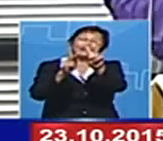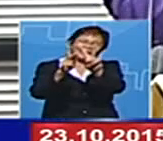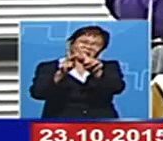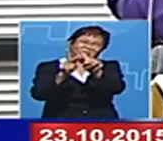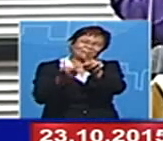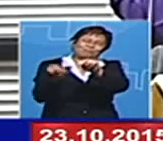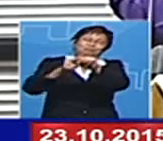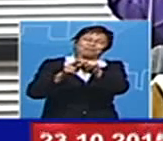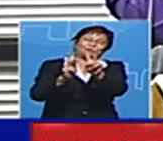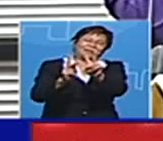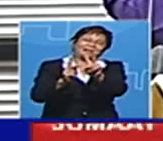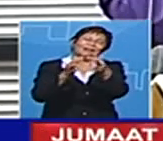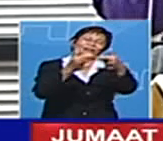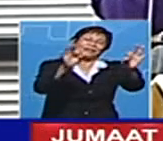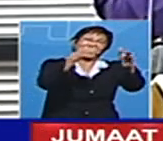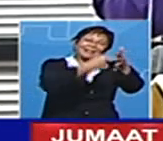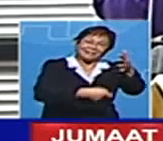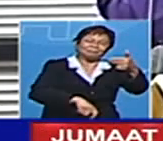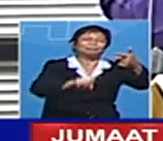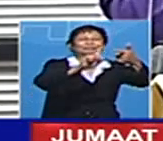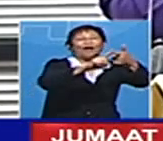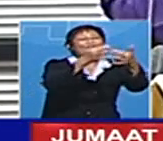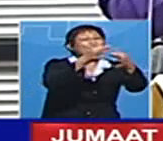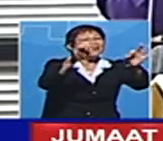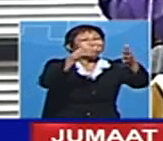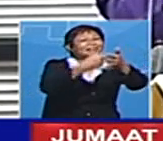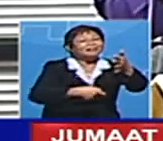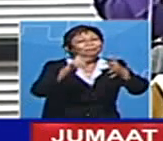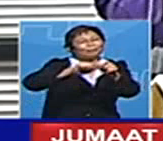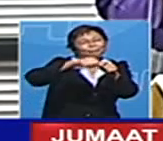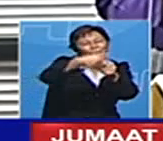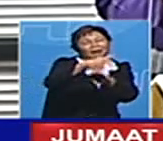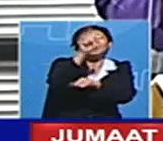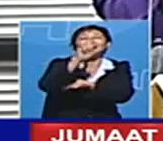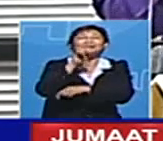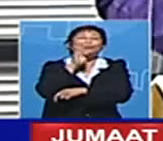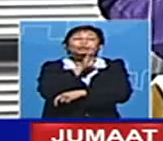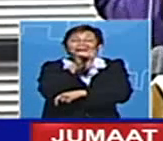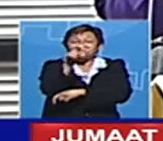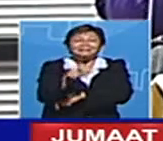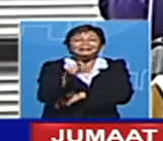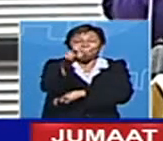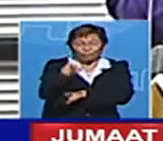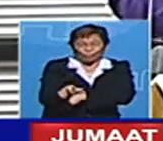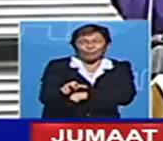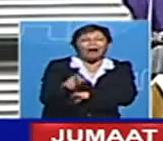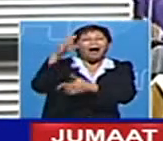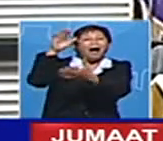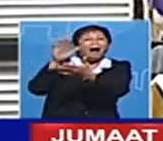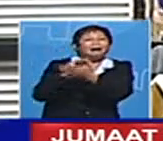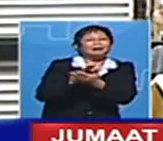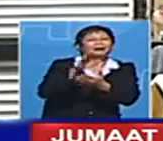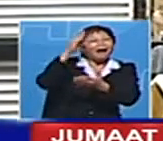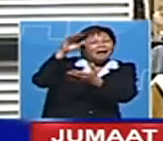r000 kedua pelepasan Cukai bagi pembayar individu yang pasang